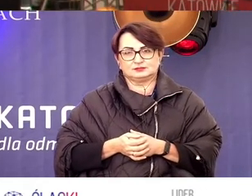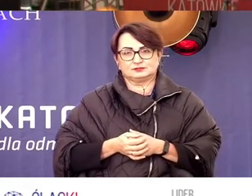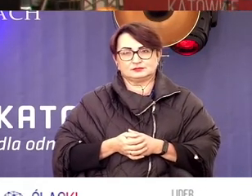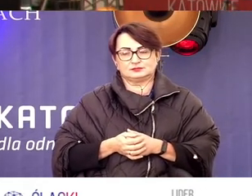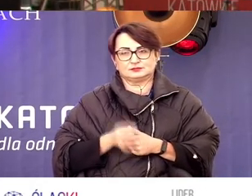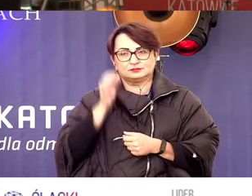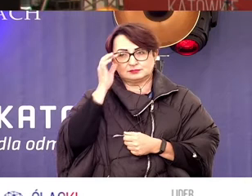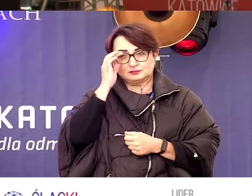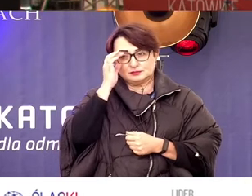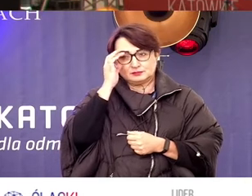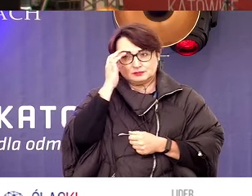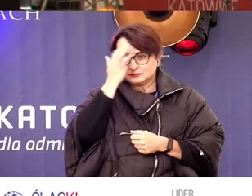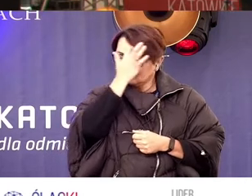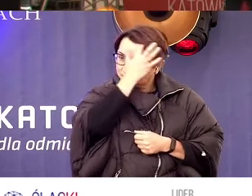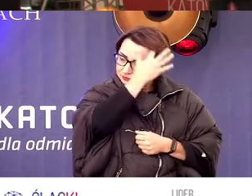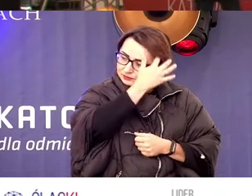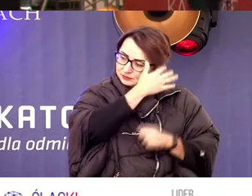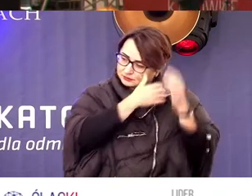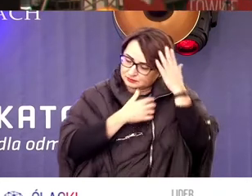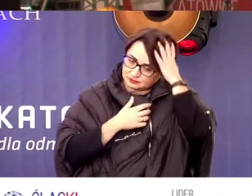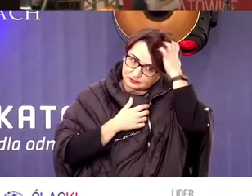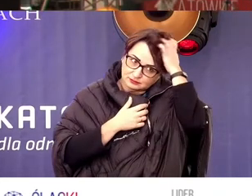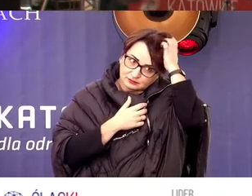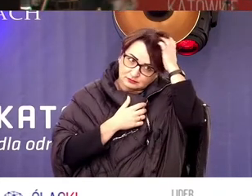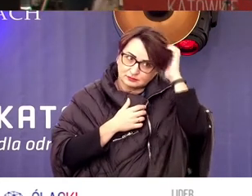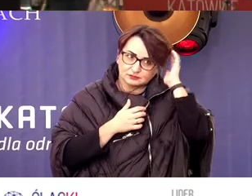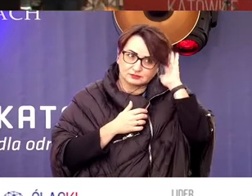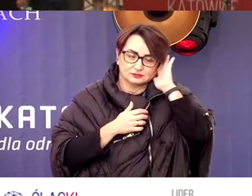Państwo macie mikrofony wszyscy tak są.